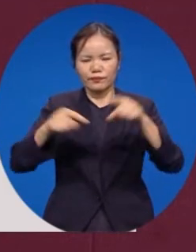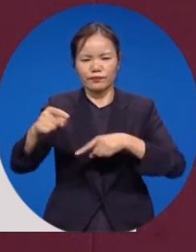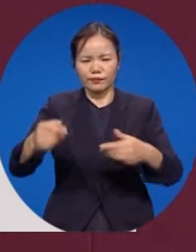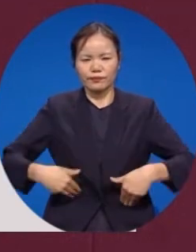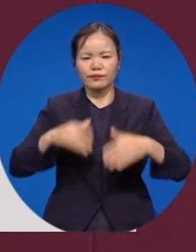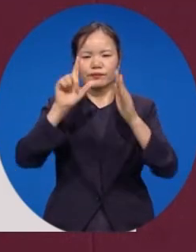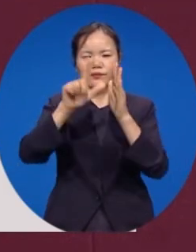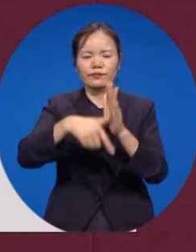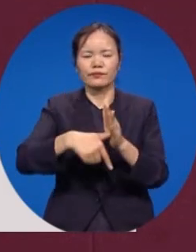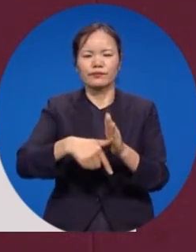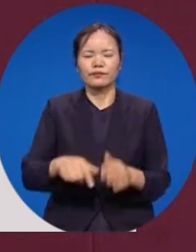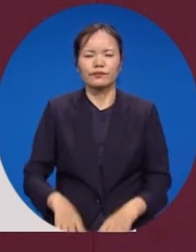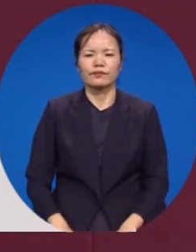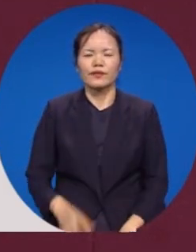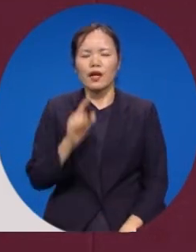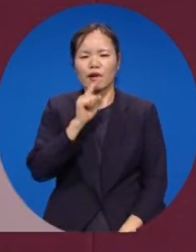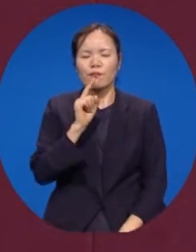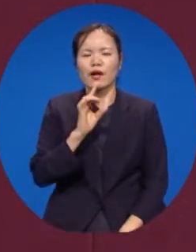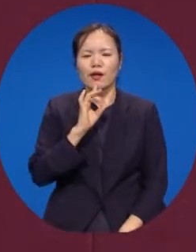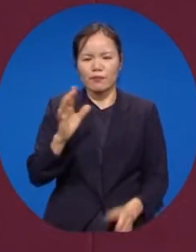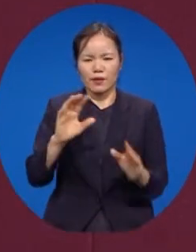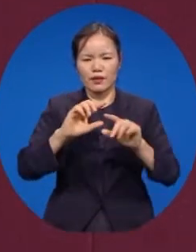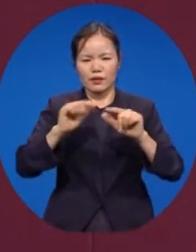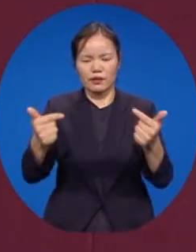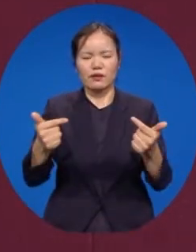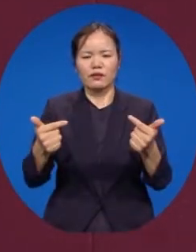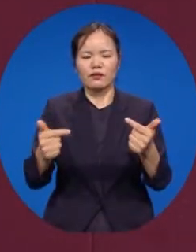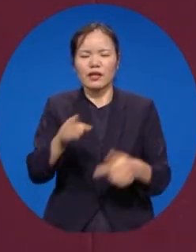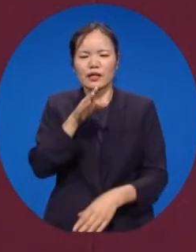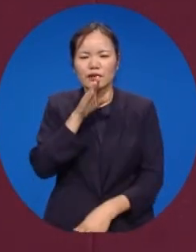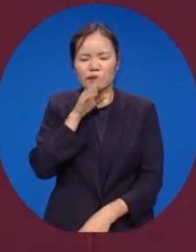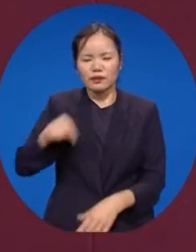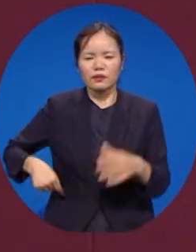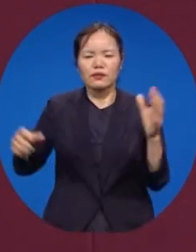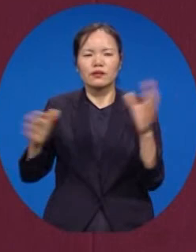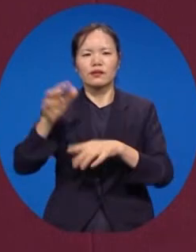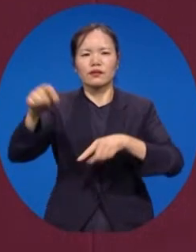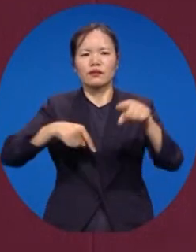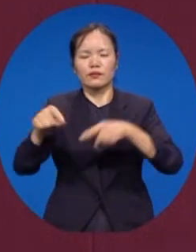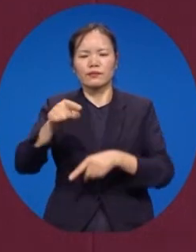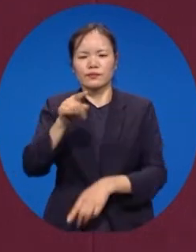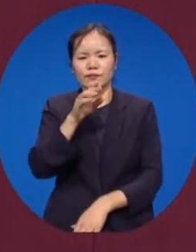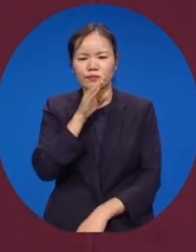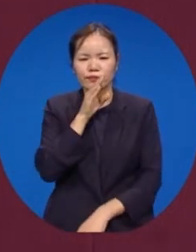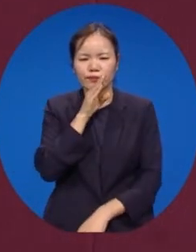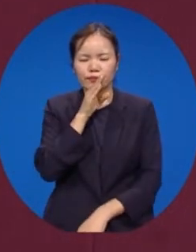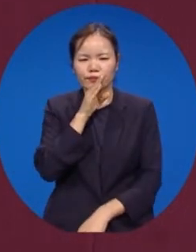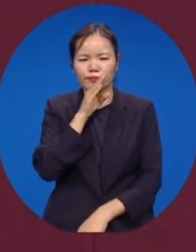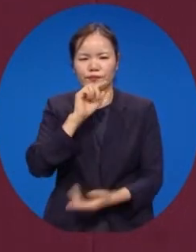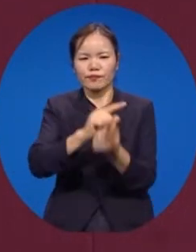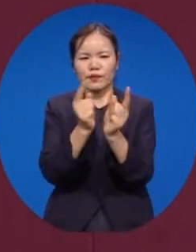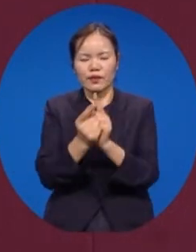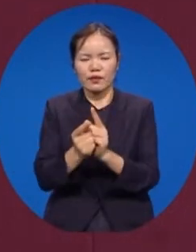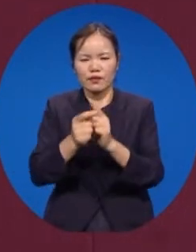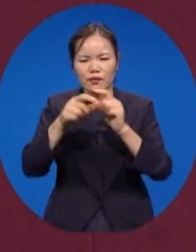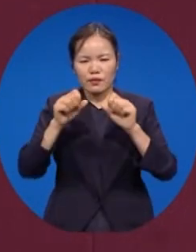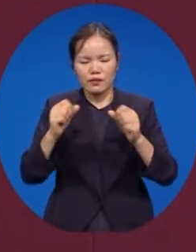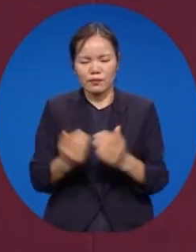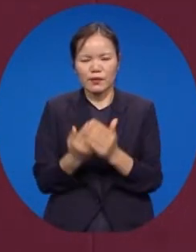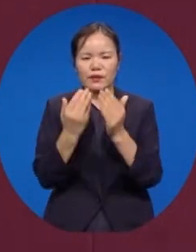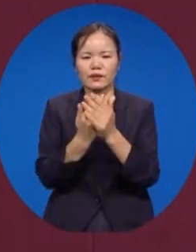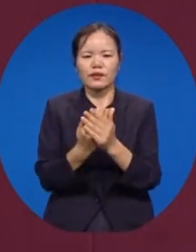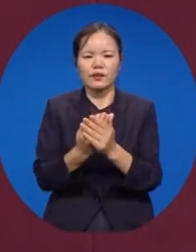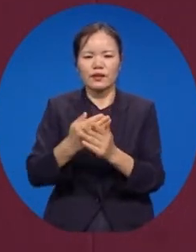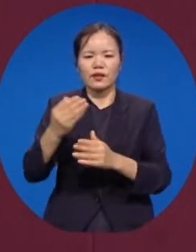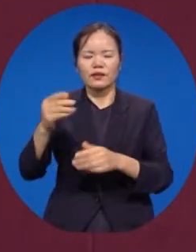시간입니다. 말로만 끝나지 말고 진정한 협치, 진정한 상생의 정치가 있기를